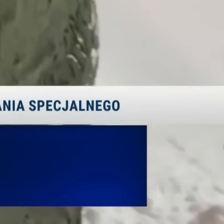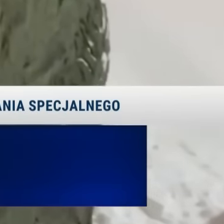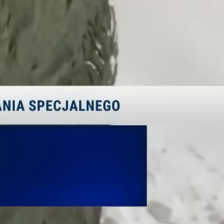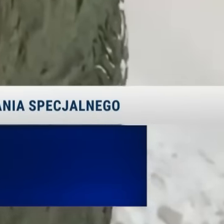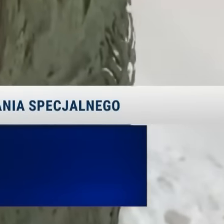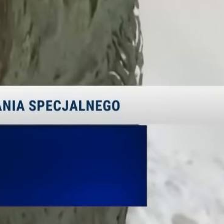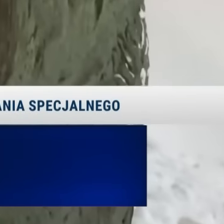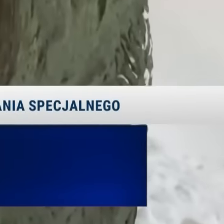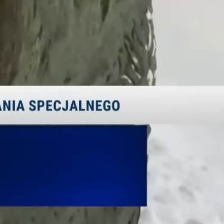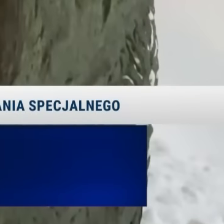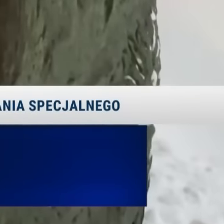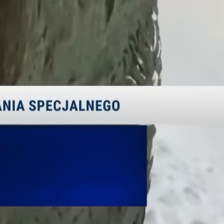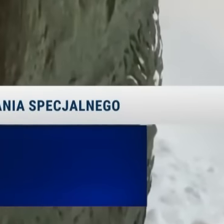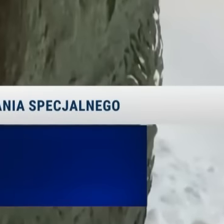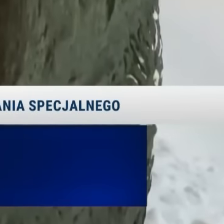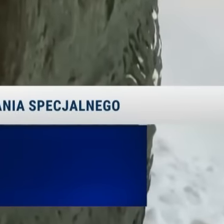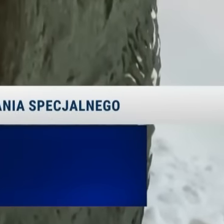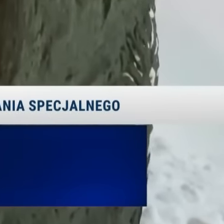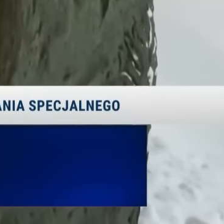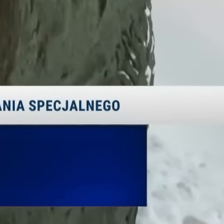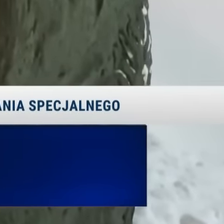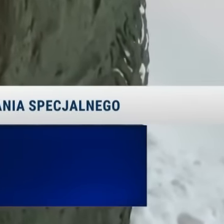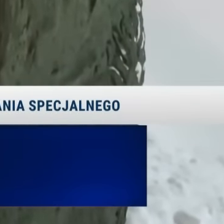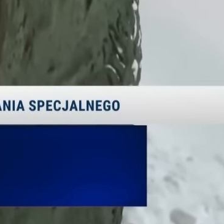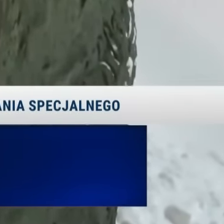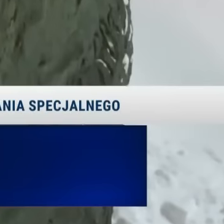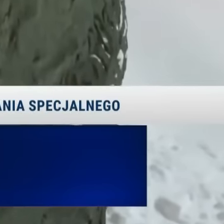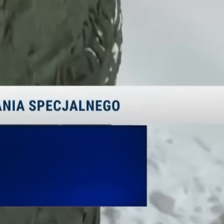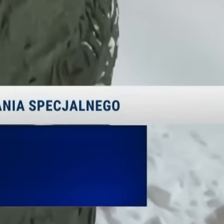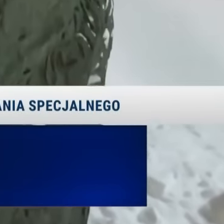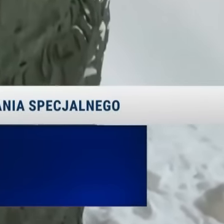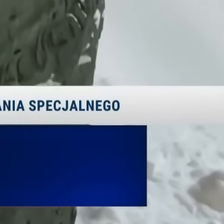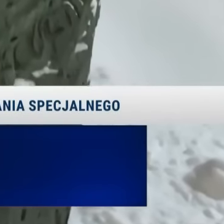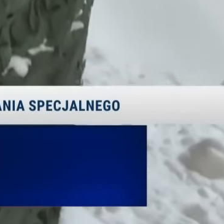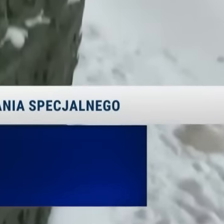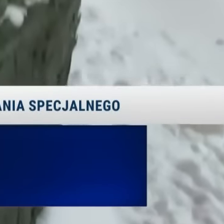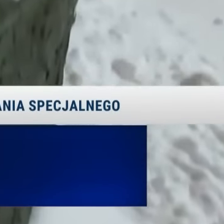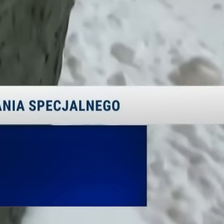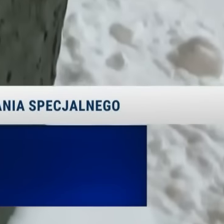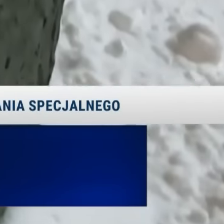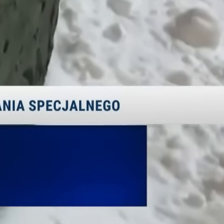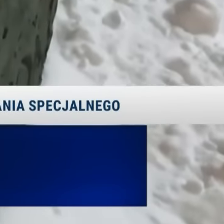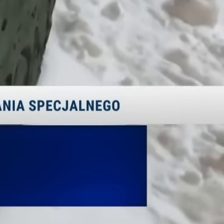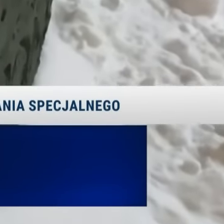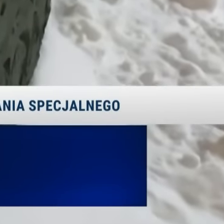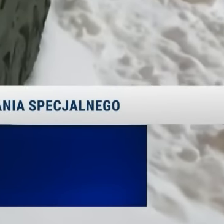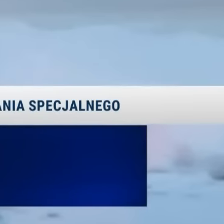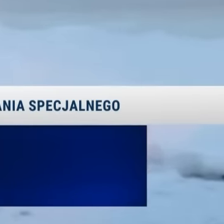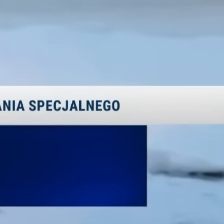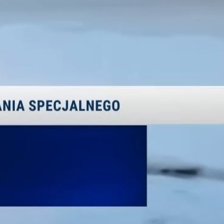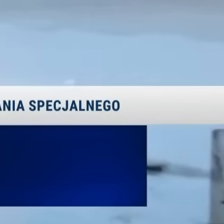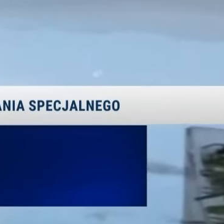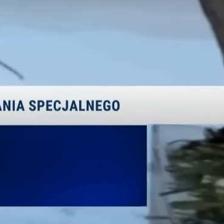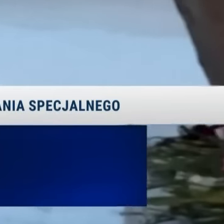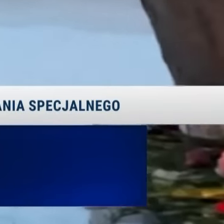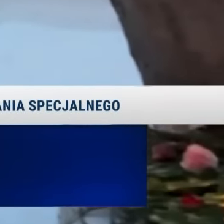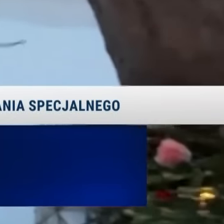któremu przyklepano w kolonii karnej, to był wyrok w gruncie rzeczy wyrok śmierci. No przecież nie